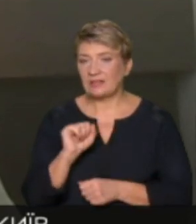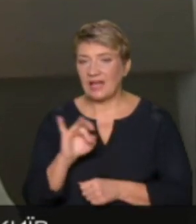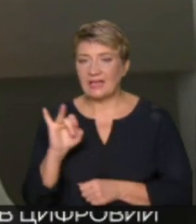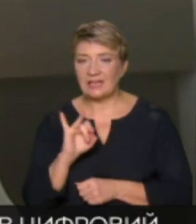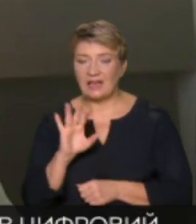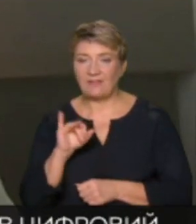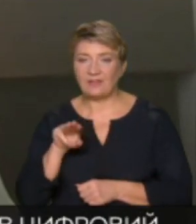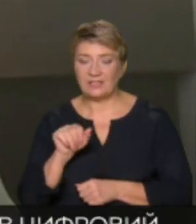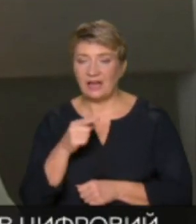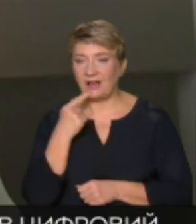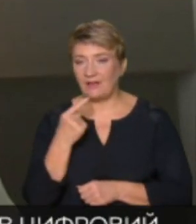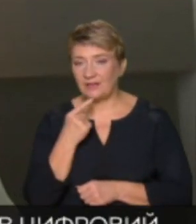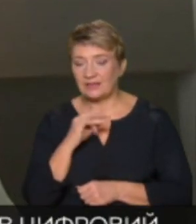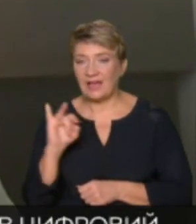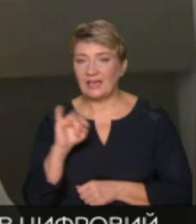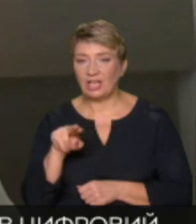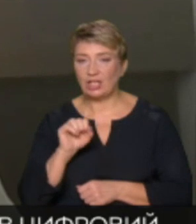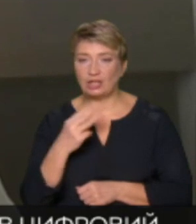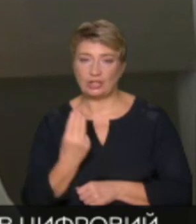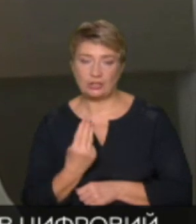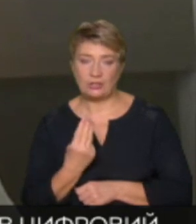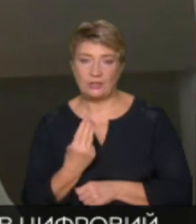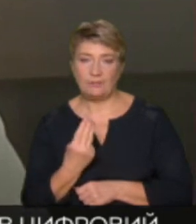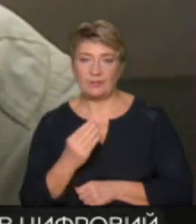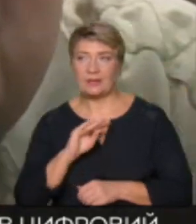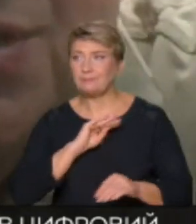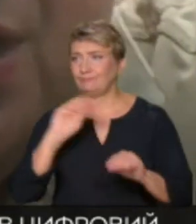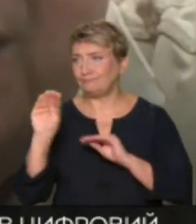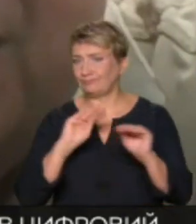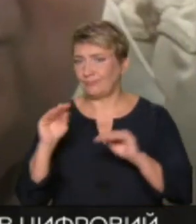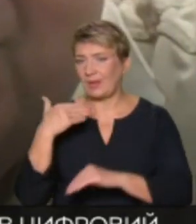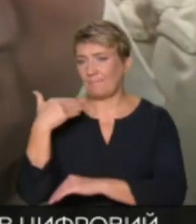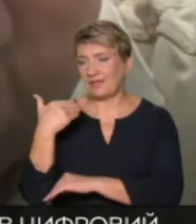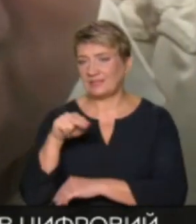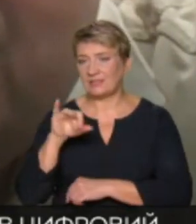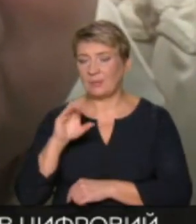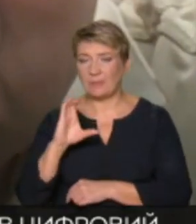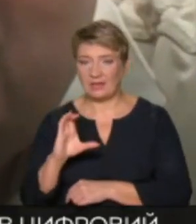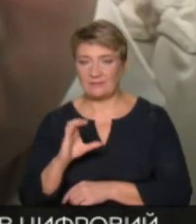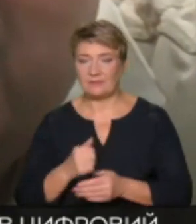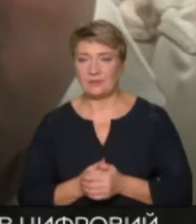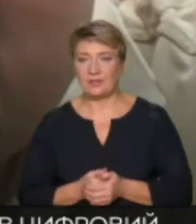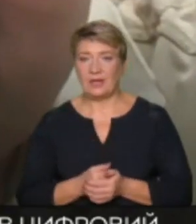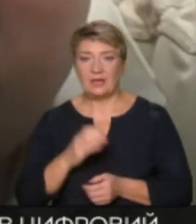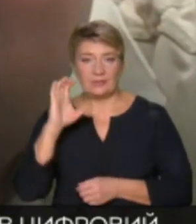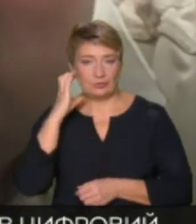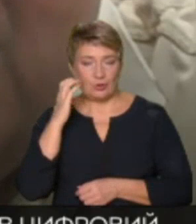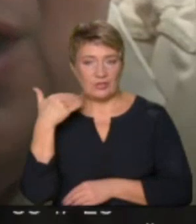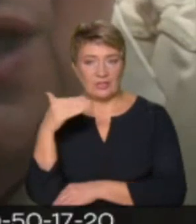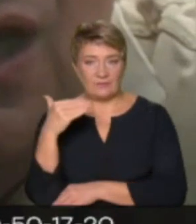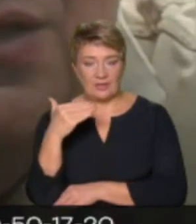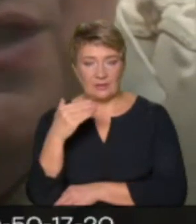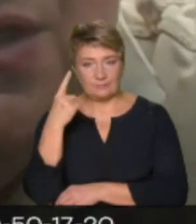на идыше. Они вывешивают палестинские флаги. В День независимости Израиля они вывешивают черные флаги в знак